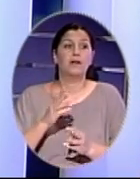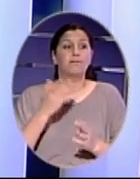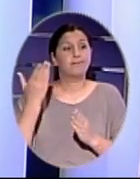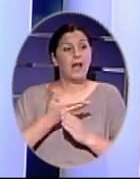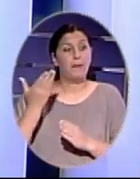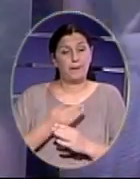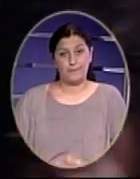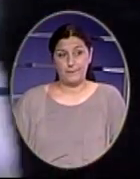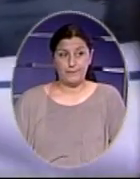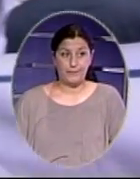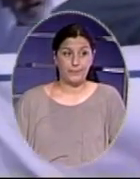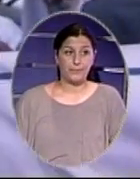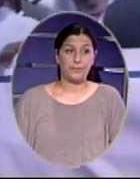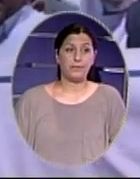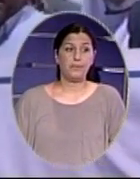הסלאמי.